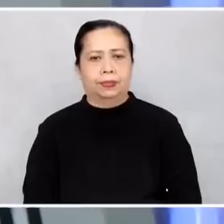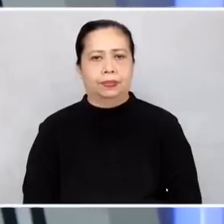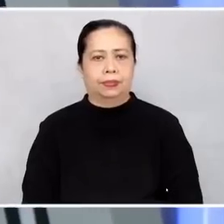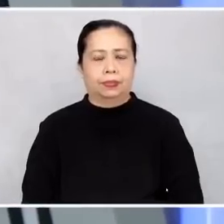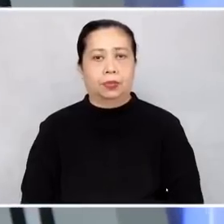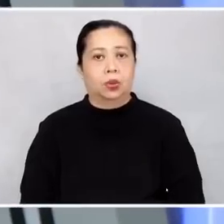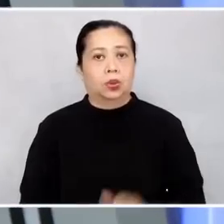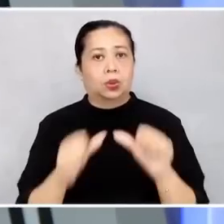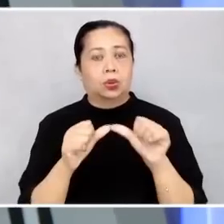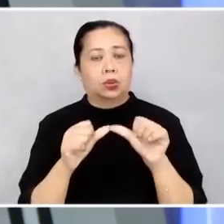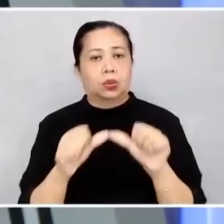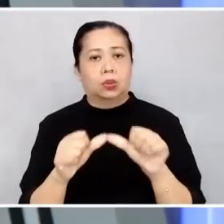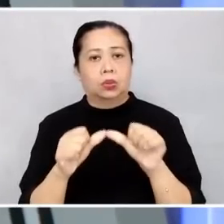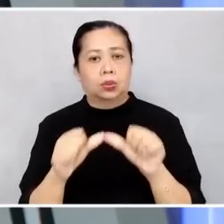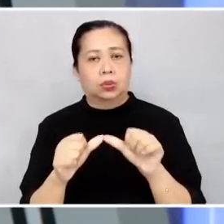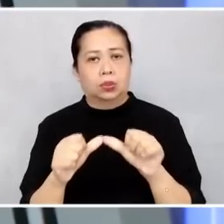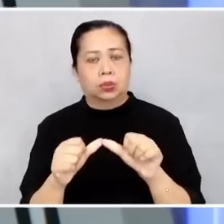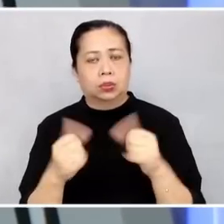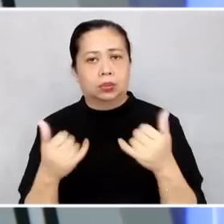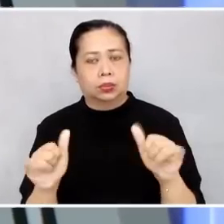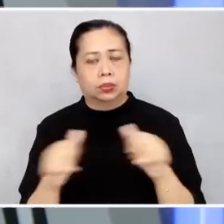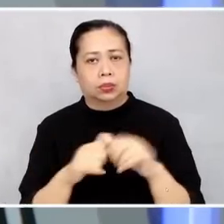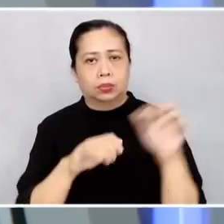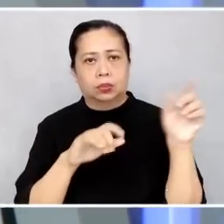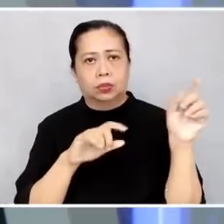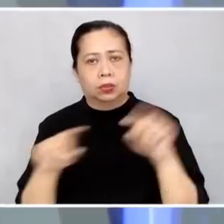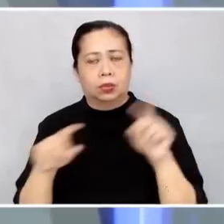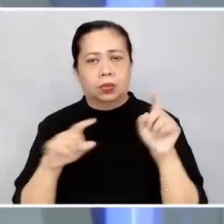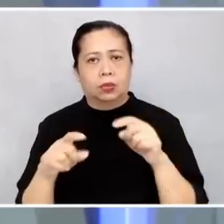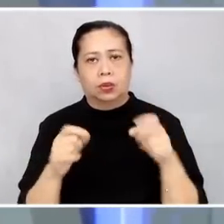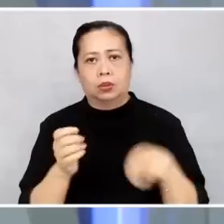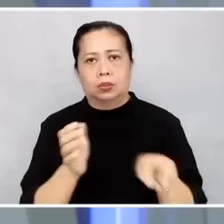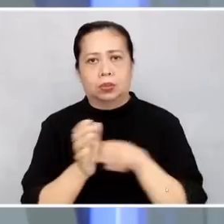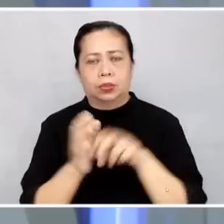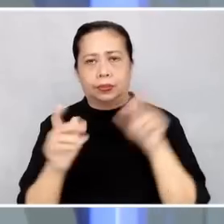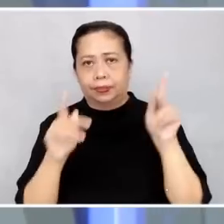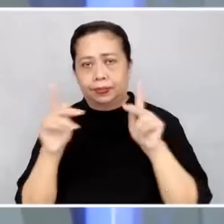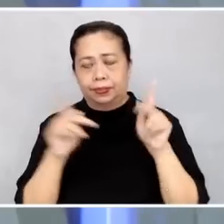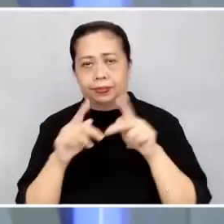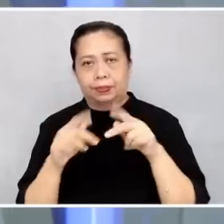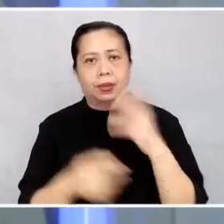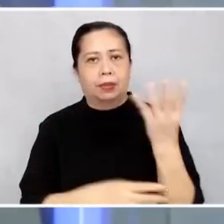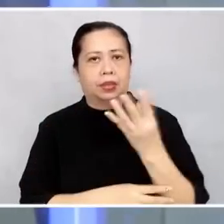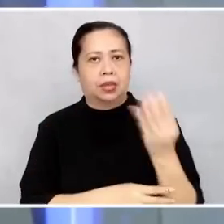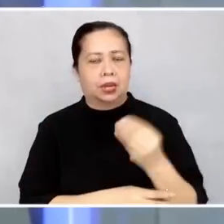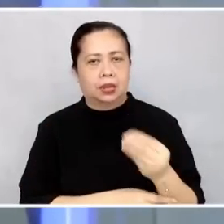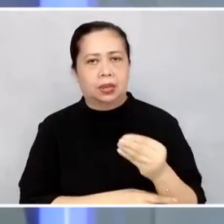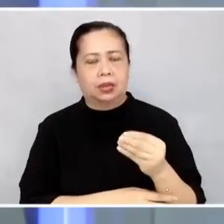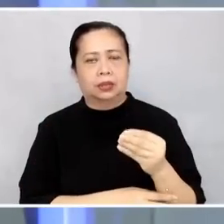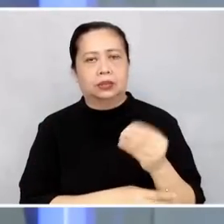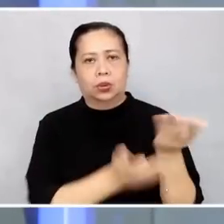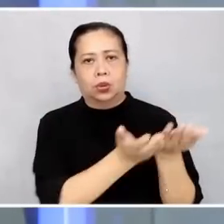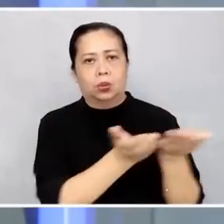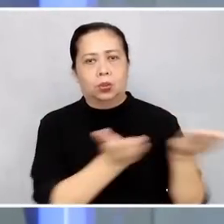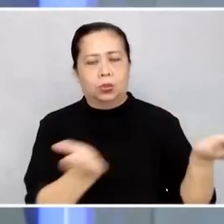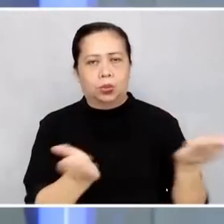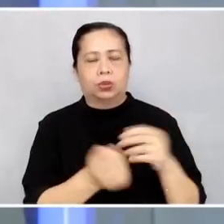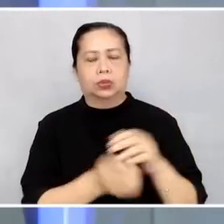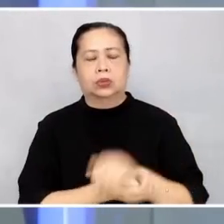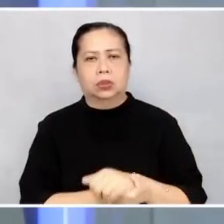Tuloy-tuloy pa rin ang pagdating ng mga pasahero sa Batangas Port Terminal. Inaasahan po na aabot